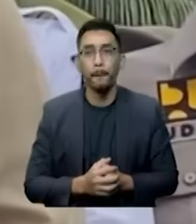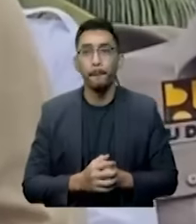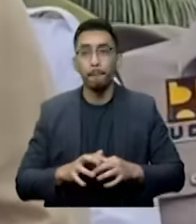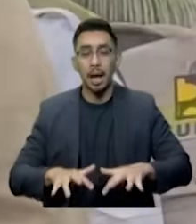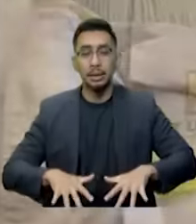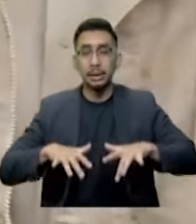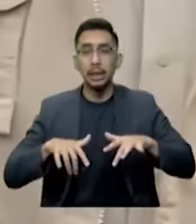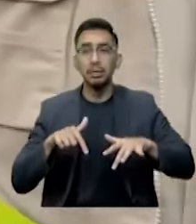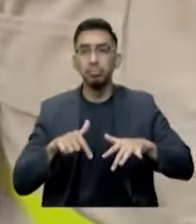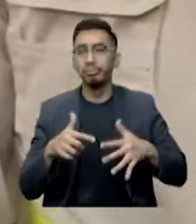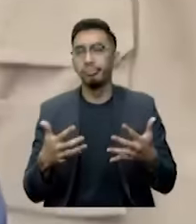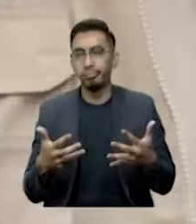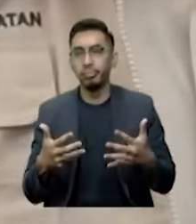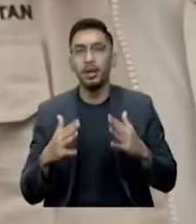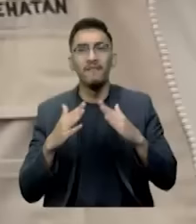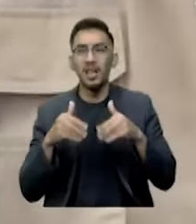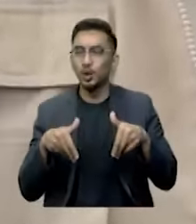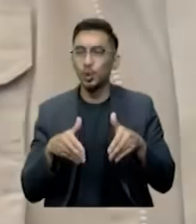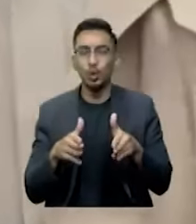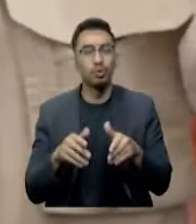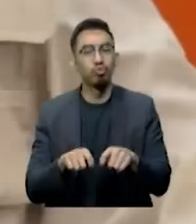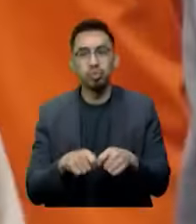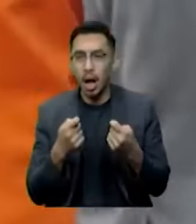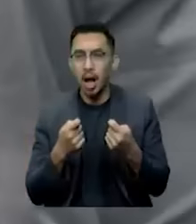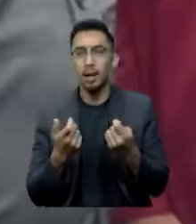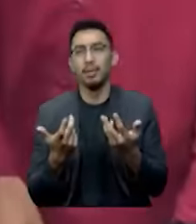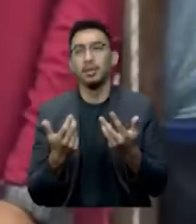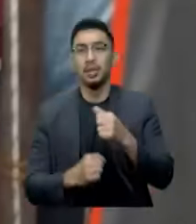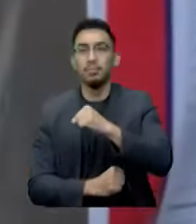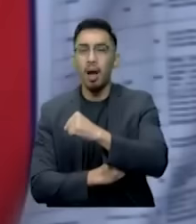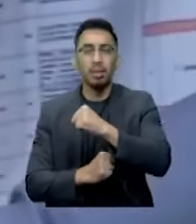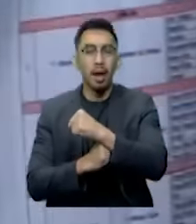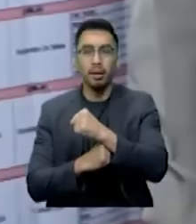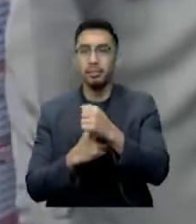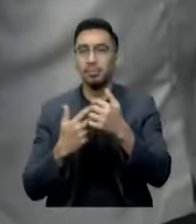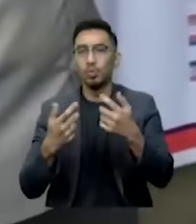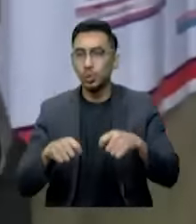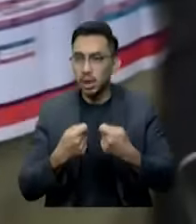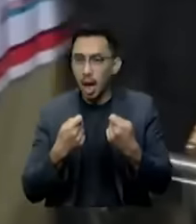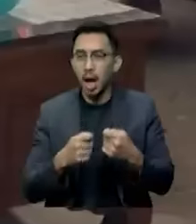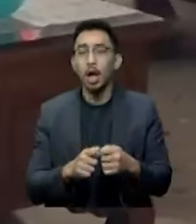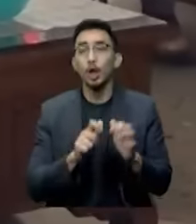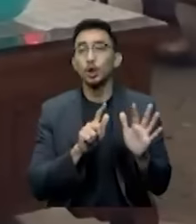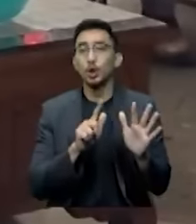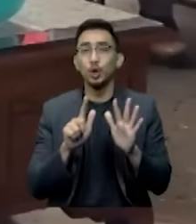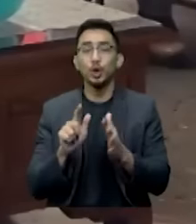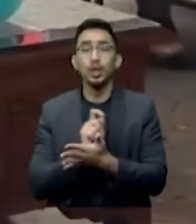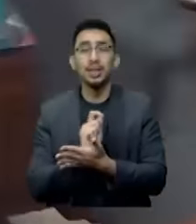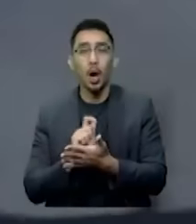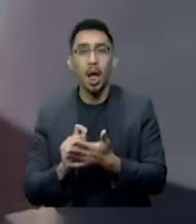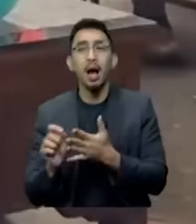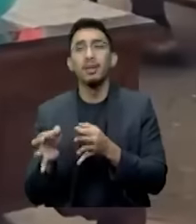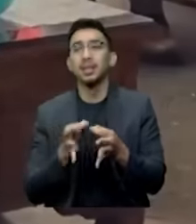infrastruktur. 9 jembatan gantung rusak, 6 diantaranya terputus. 77 sekolah dan 55 fasilitas kesehatan terendam banjir.